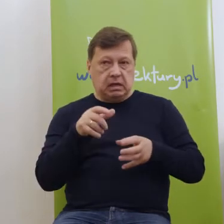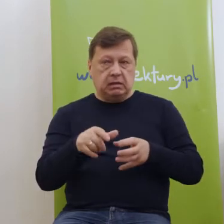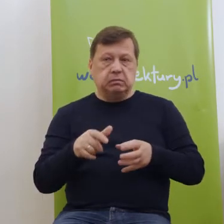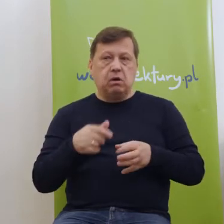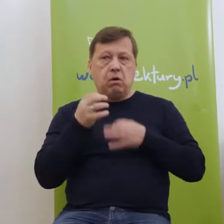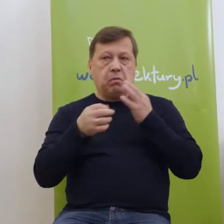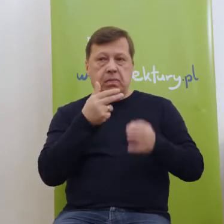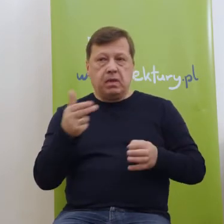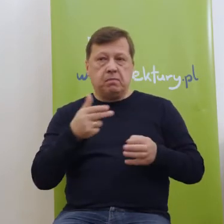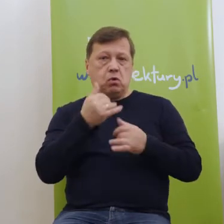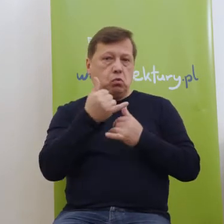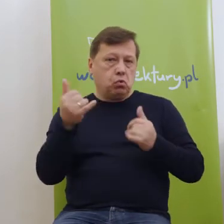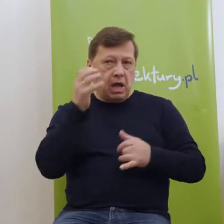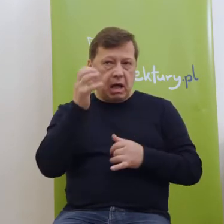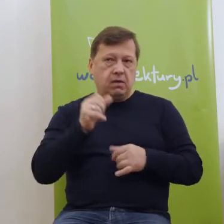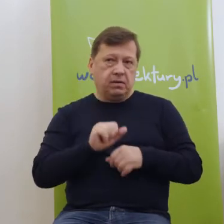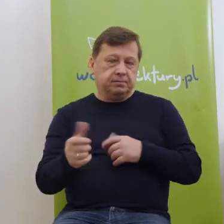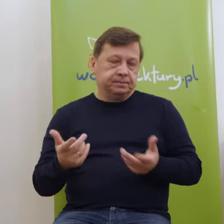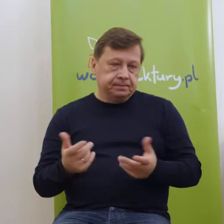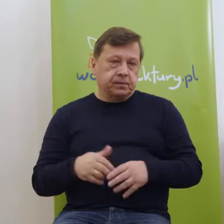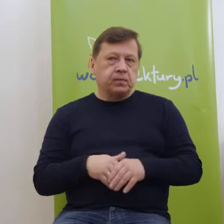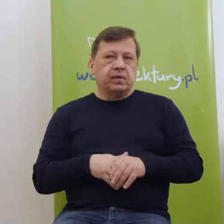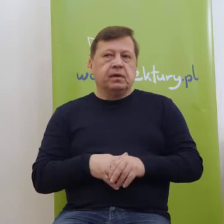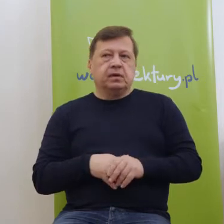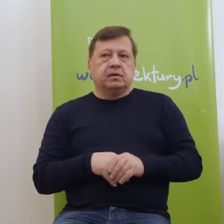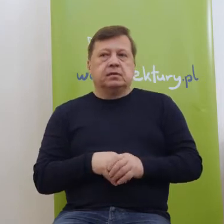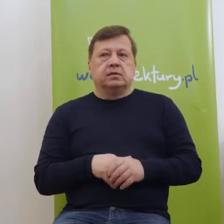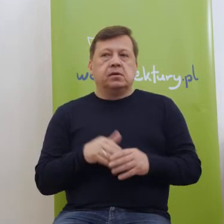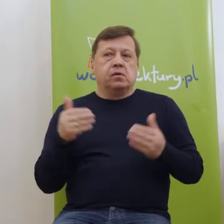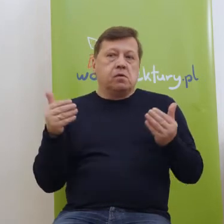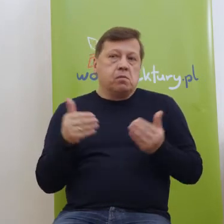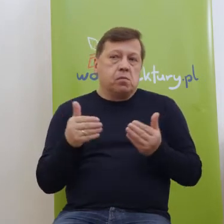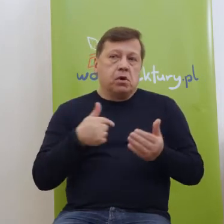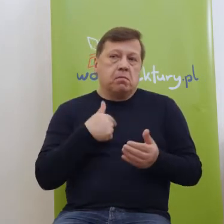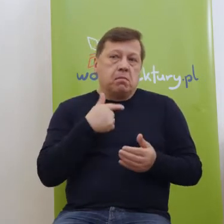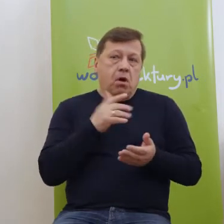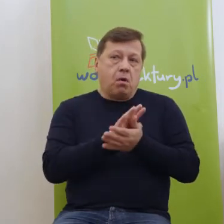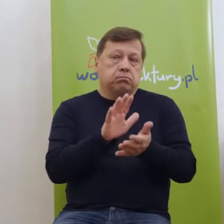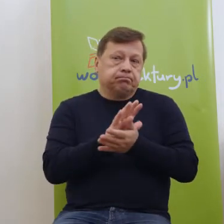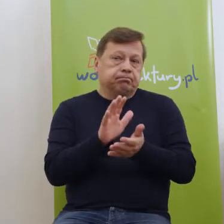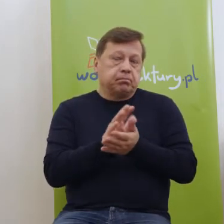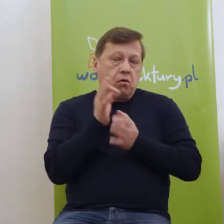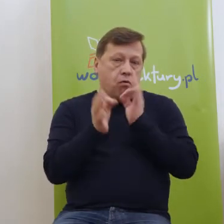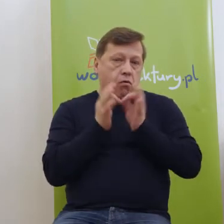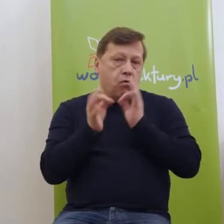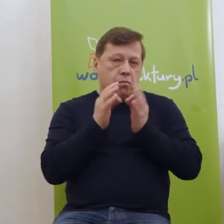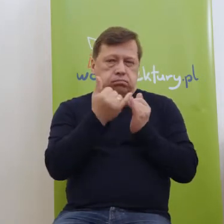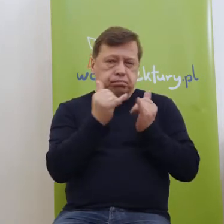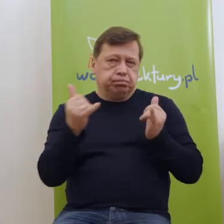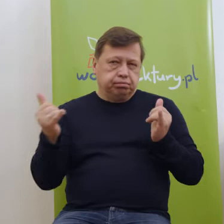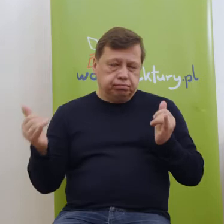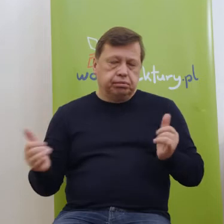autorów. Tak, być może jest to też powód, dla którego my wydajemy opowiadania współczesnych pisarzy. Także chciałam